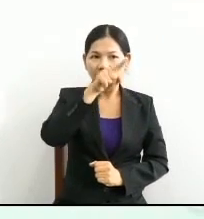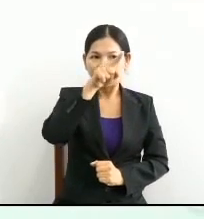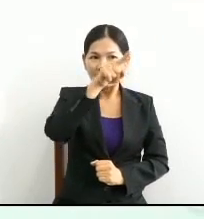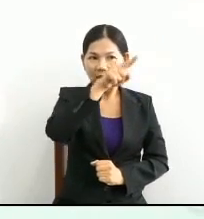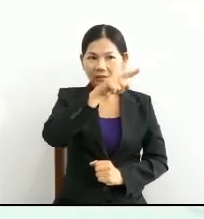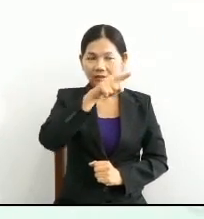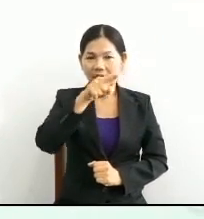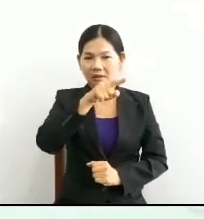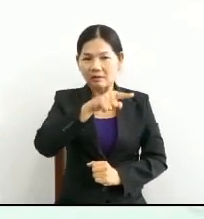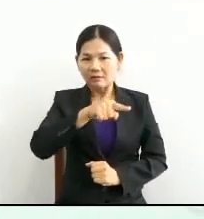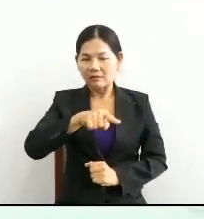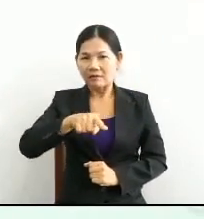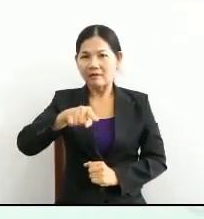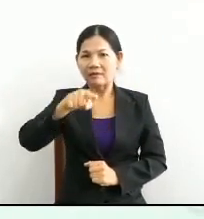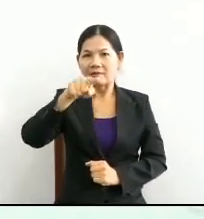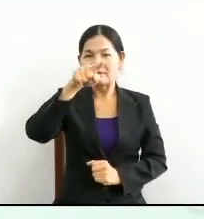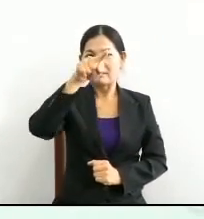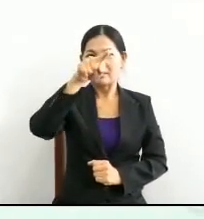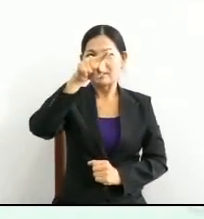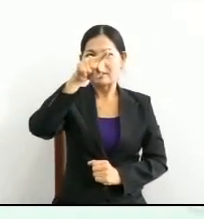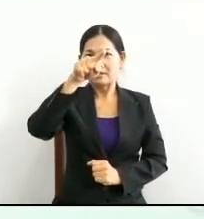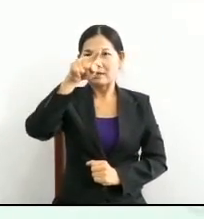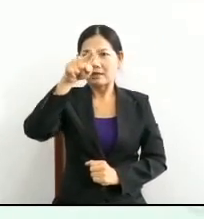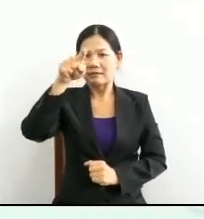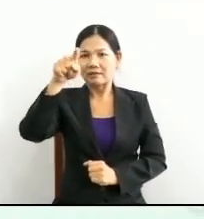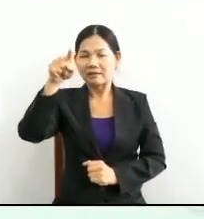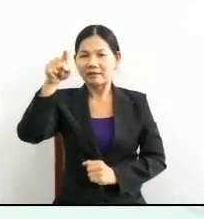đám. Chà, con lang tự lỡ.